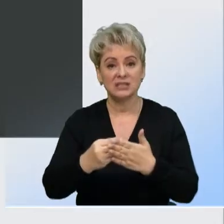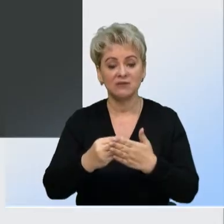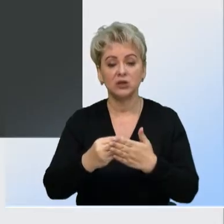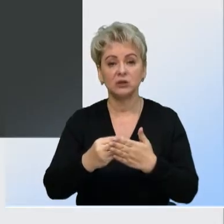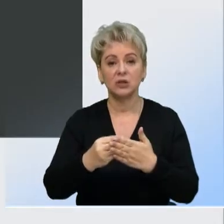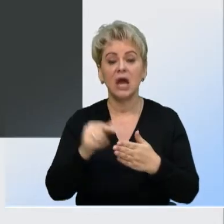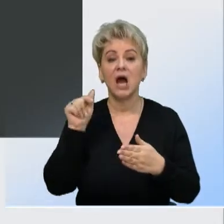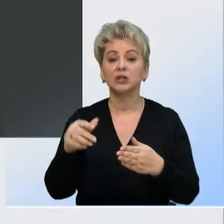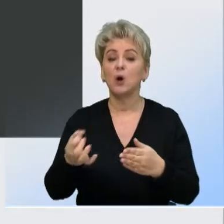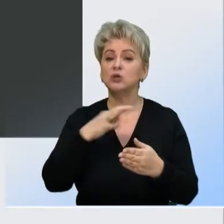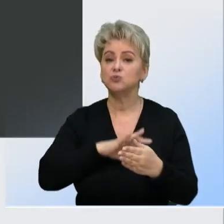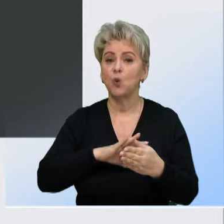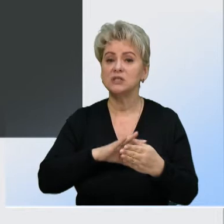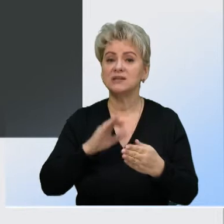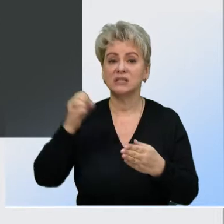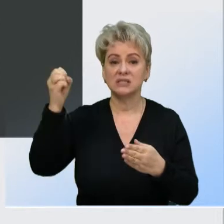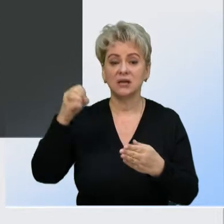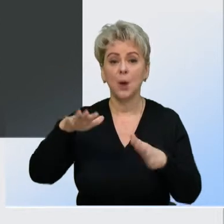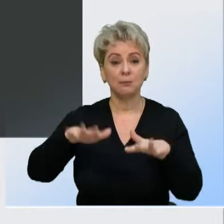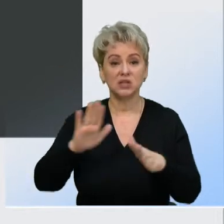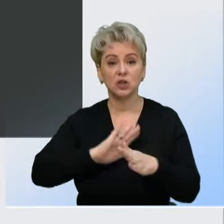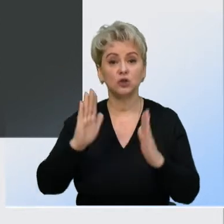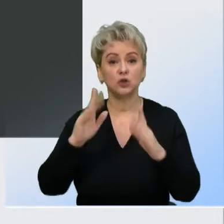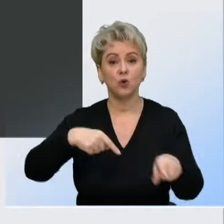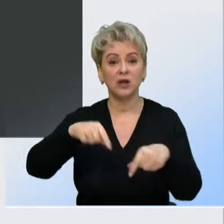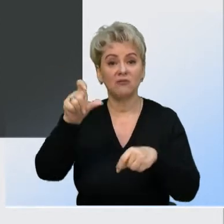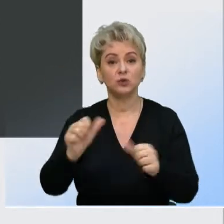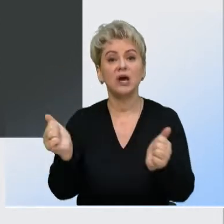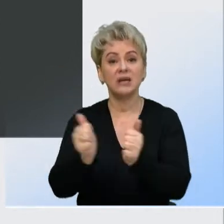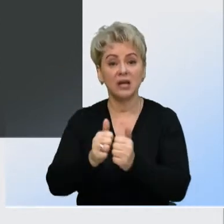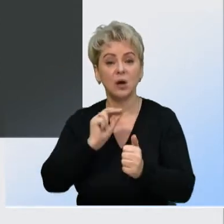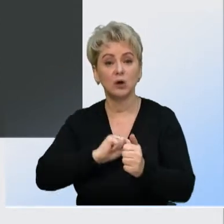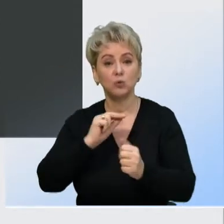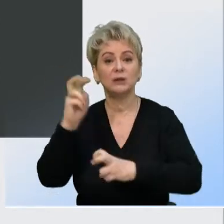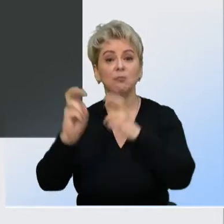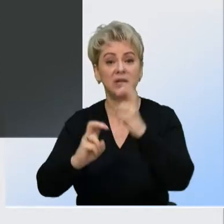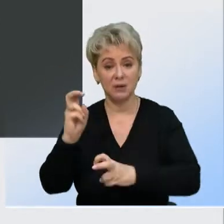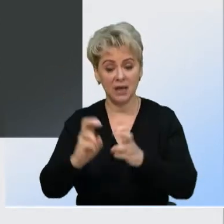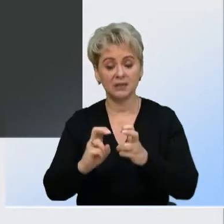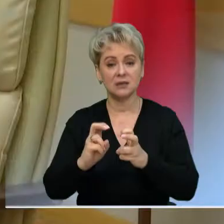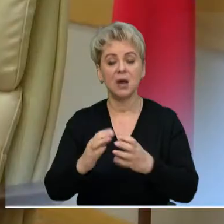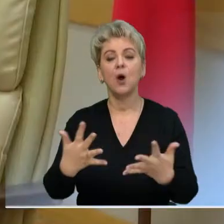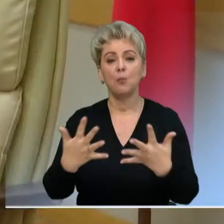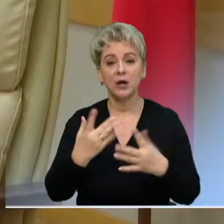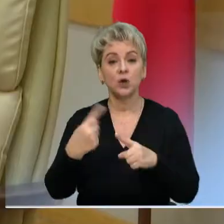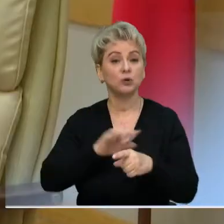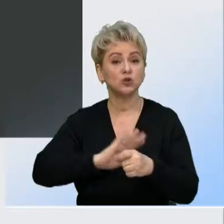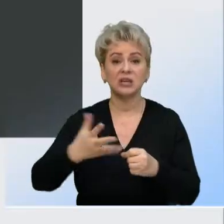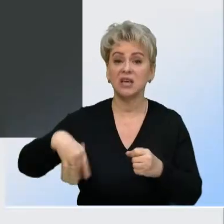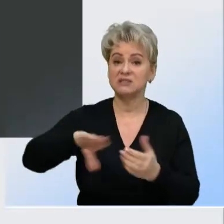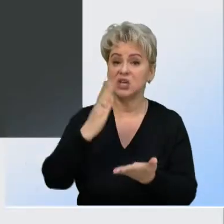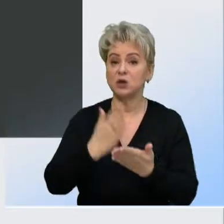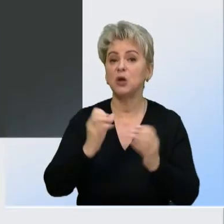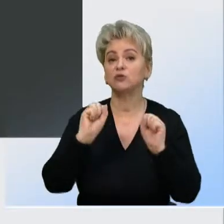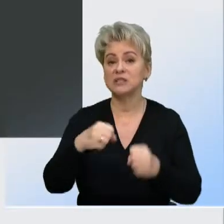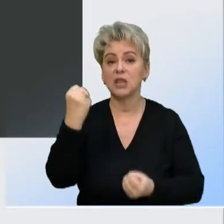Она будет использоваться не только футболистами, но и рядом работающими уже предприятиями, я думаю. Понятно. Потому что не все имеют